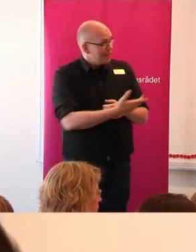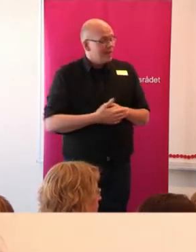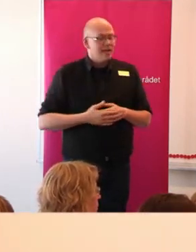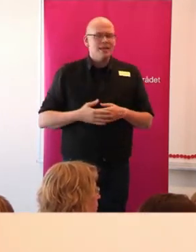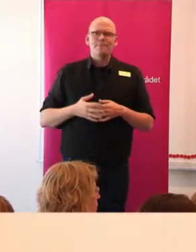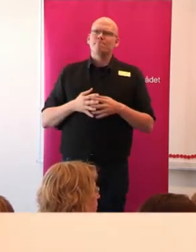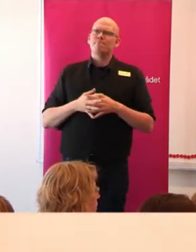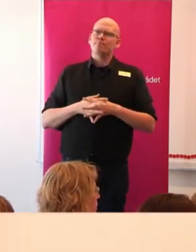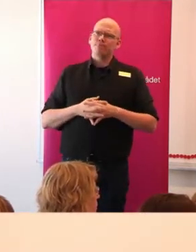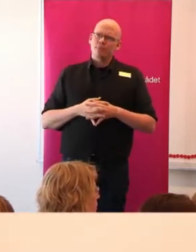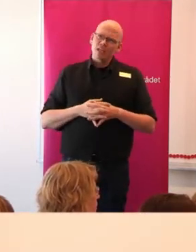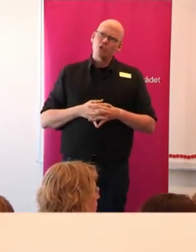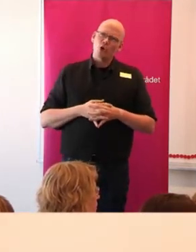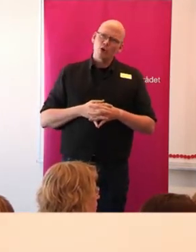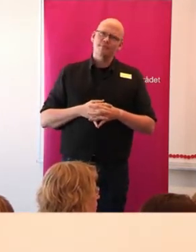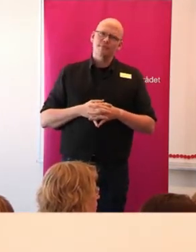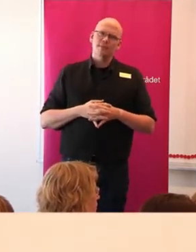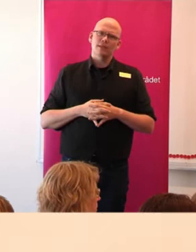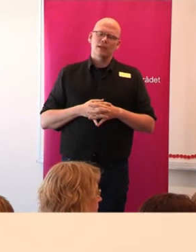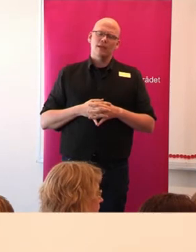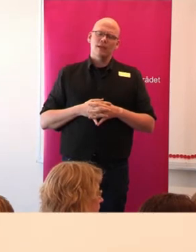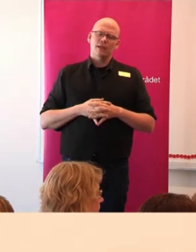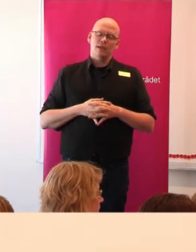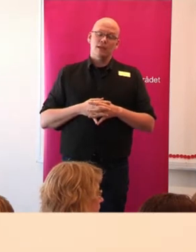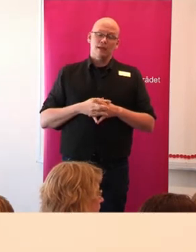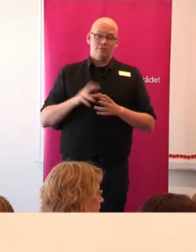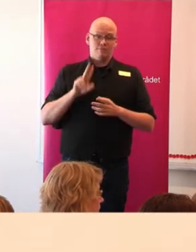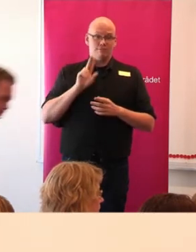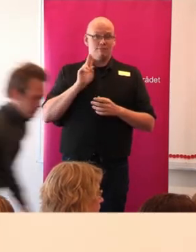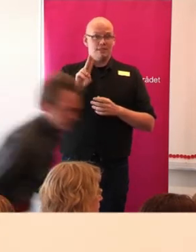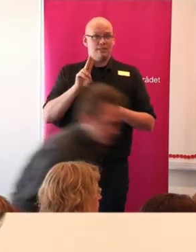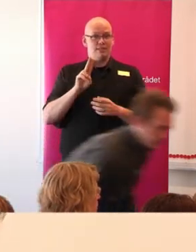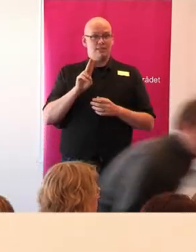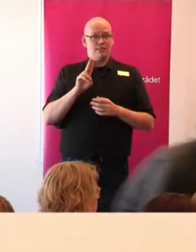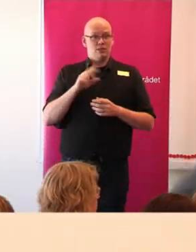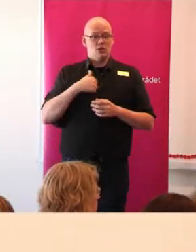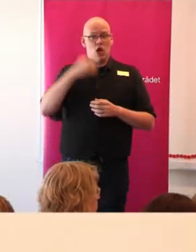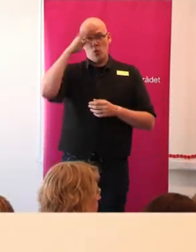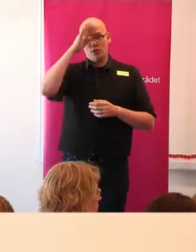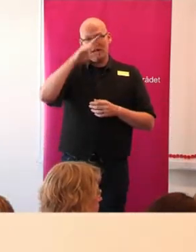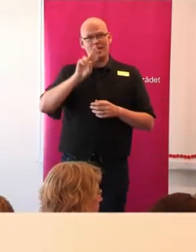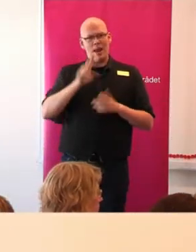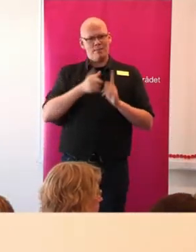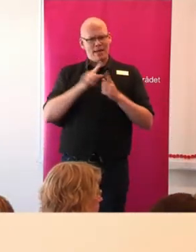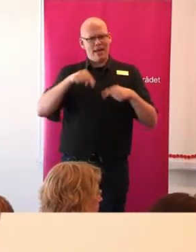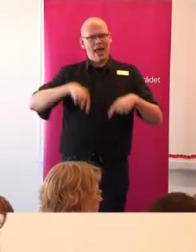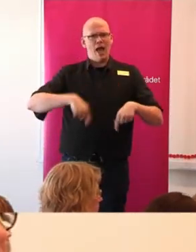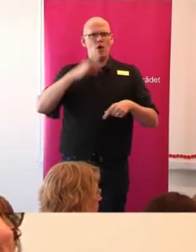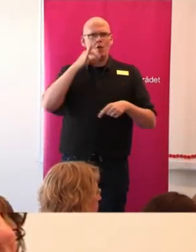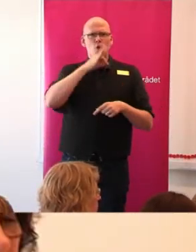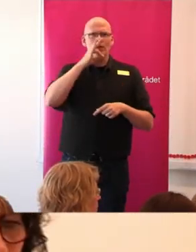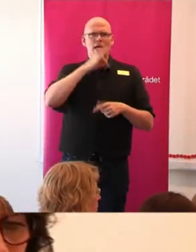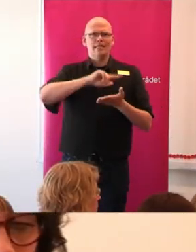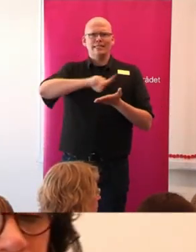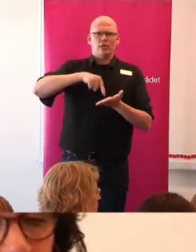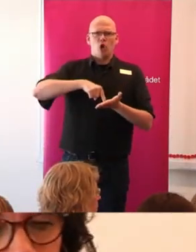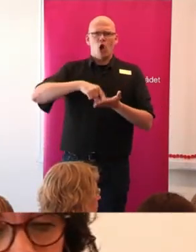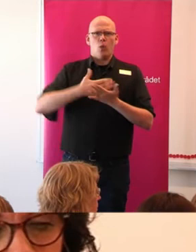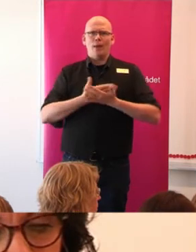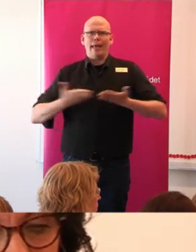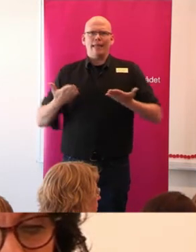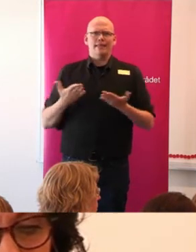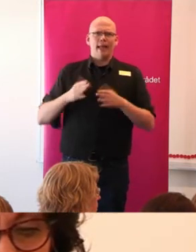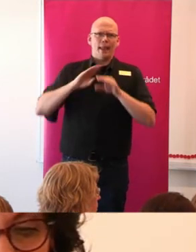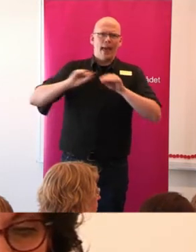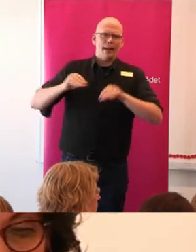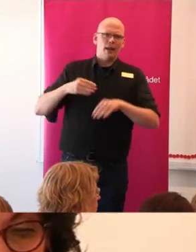Nej, men det är väl det här. När blir den här frågan den centrala istället för ny lärarutbildning och betyg? Mm. När och på vilket sätt? Jag